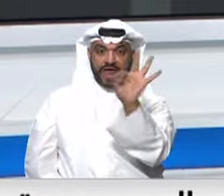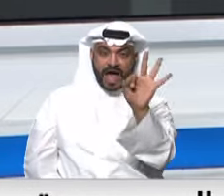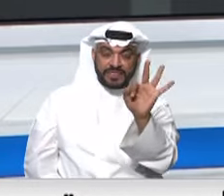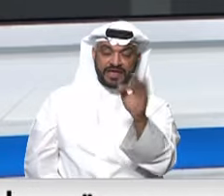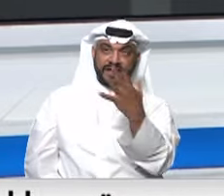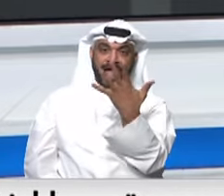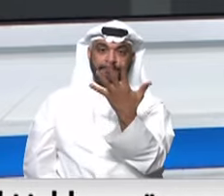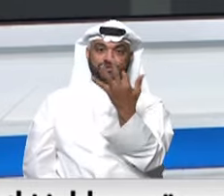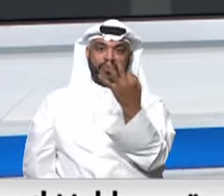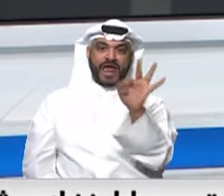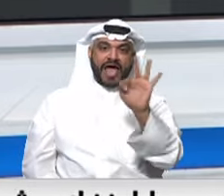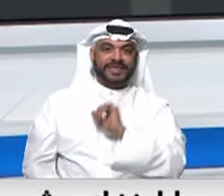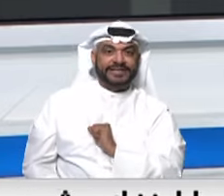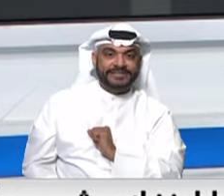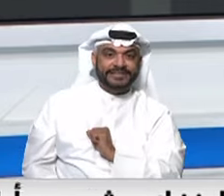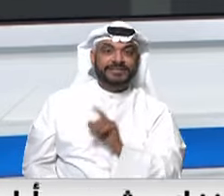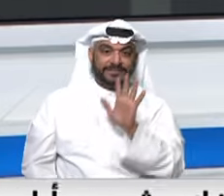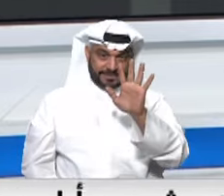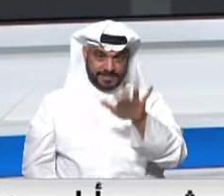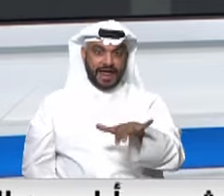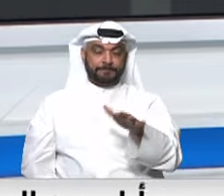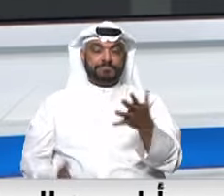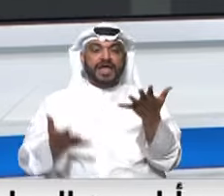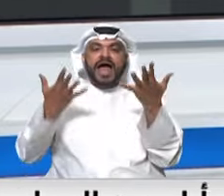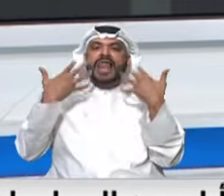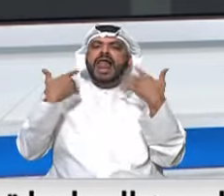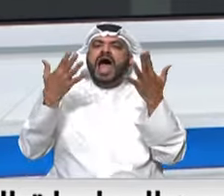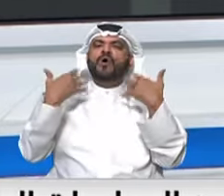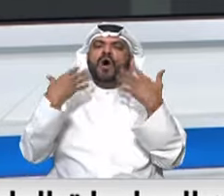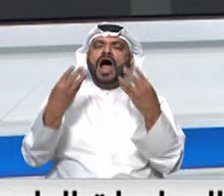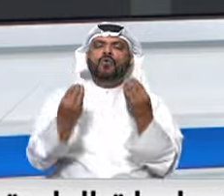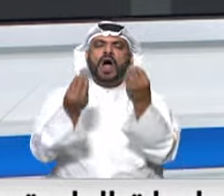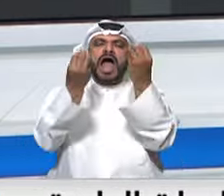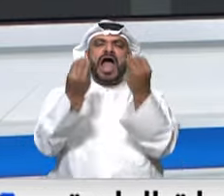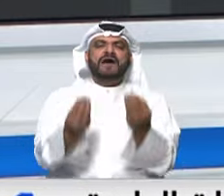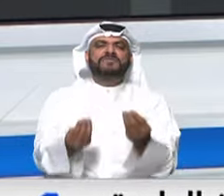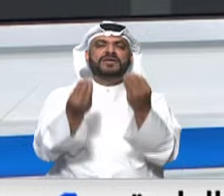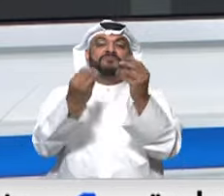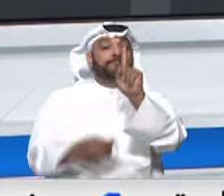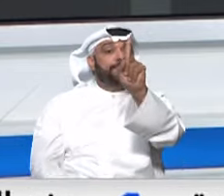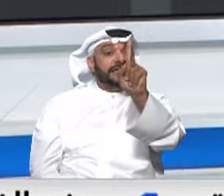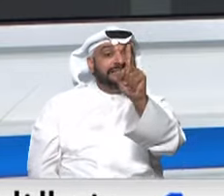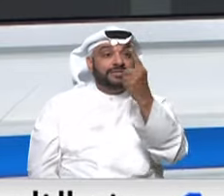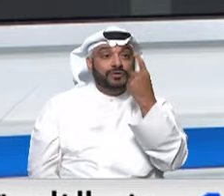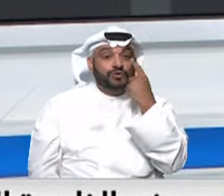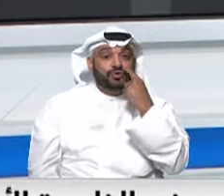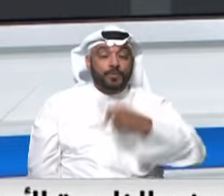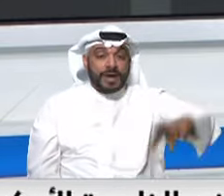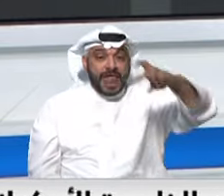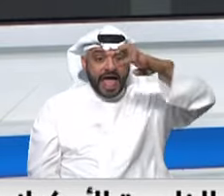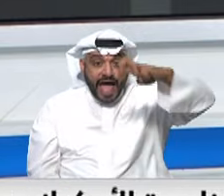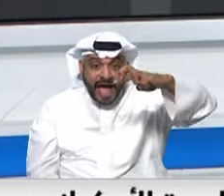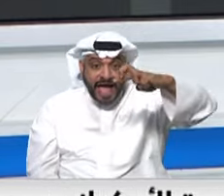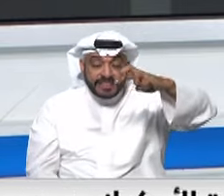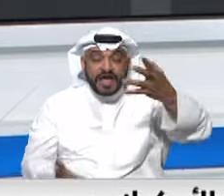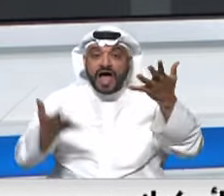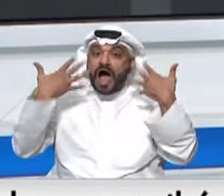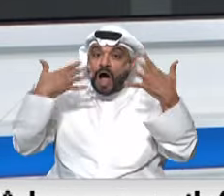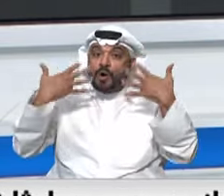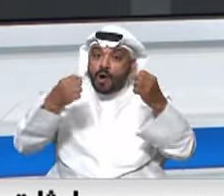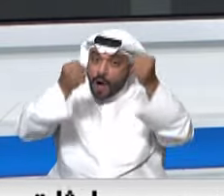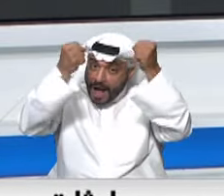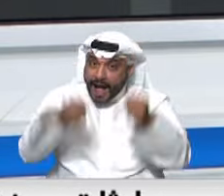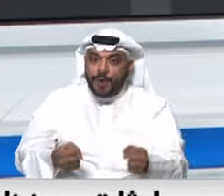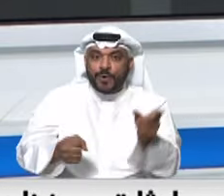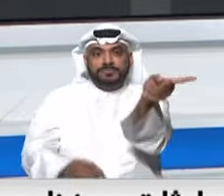مئوية. استمرار في رياح الشمالية الغربية معتدلة السرعة تنشط على فترات، خاصة في يوم الأحد قد تصل إلى